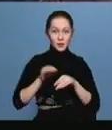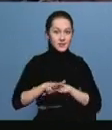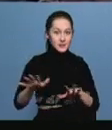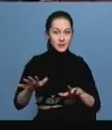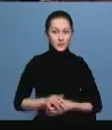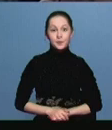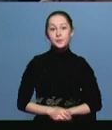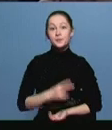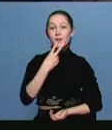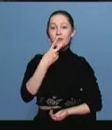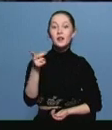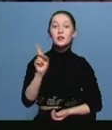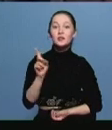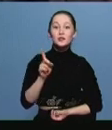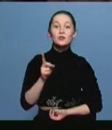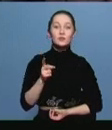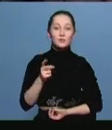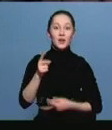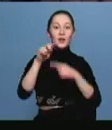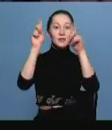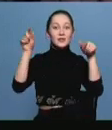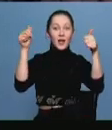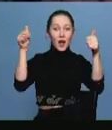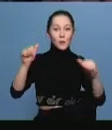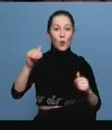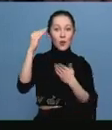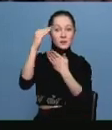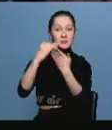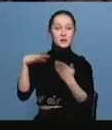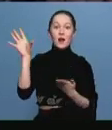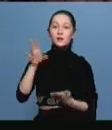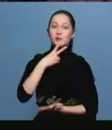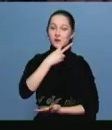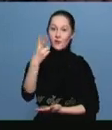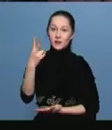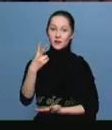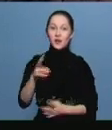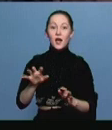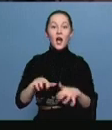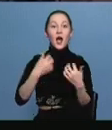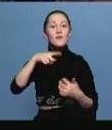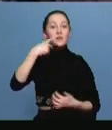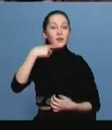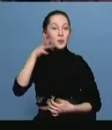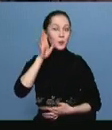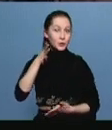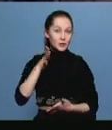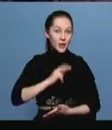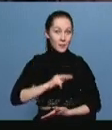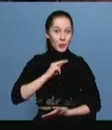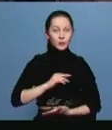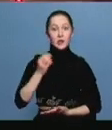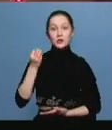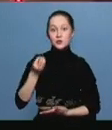что табло информационное, сейчас новое расписание, все. Автодиктор будет работать. Так, что